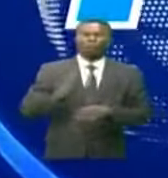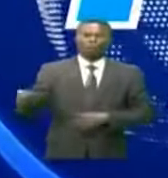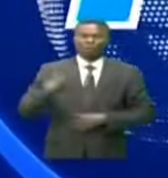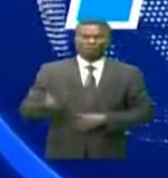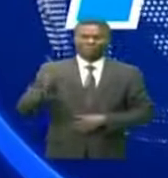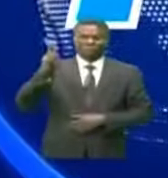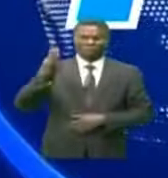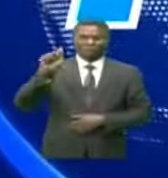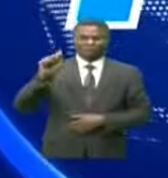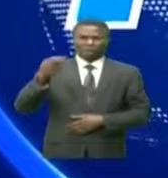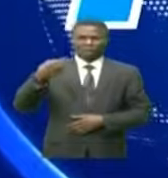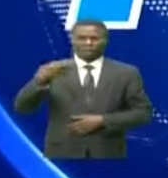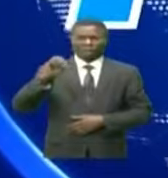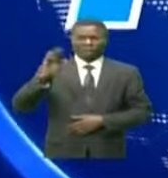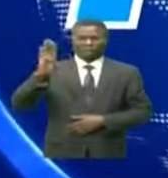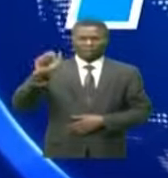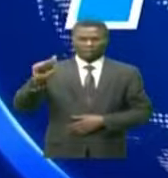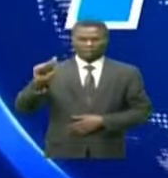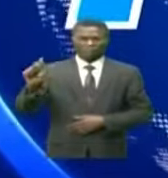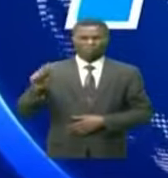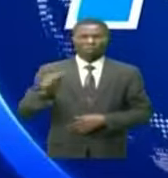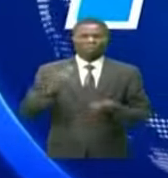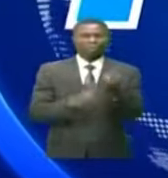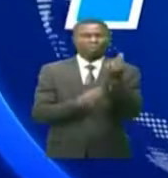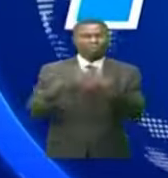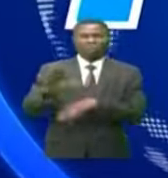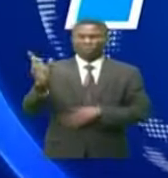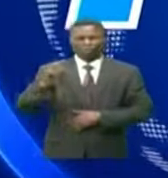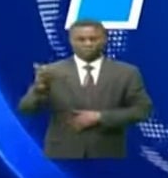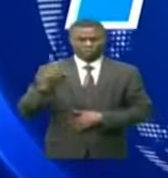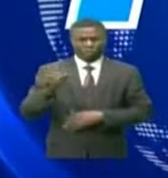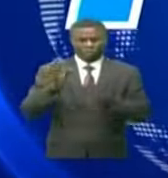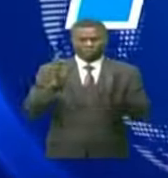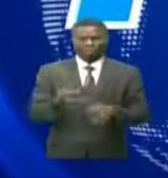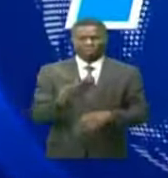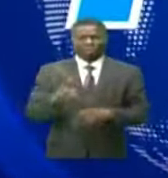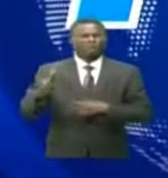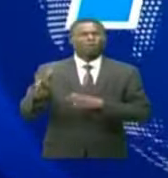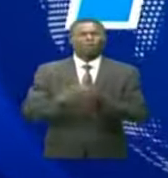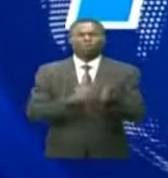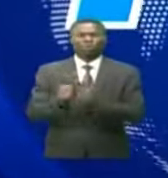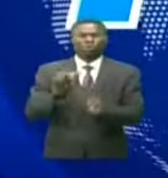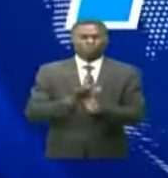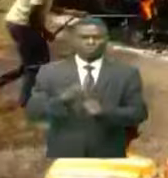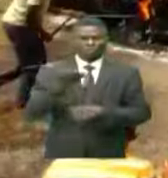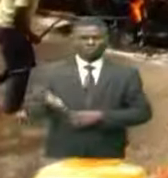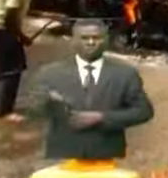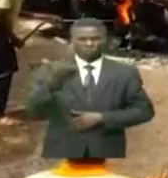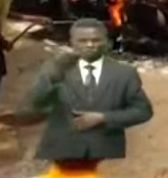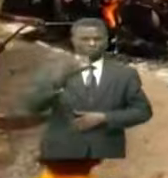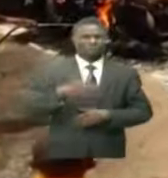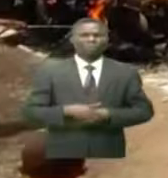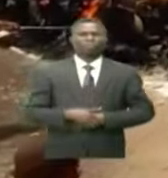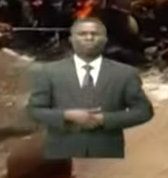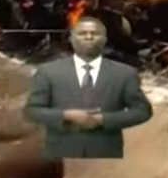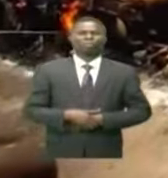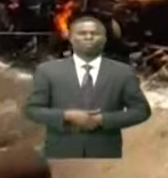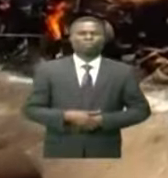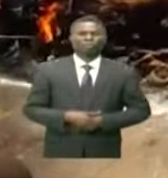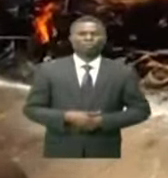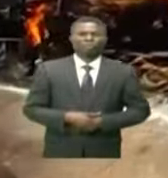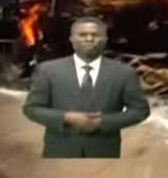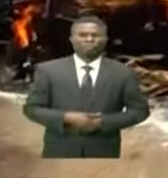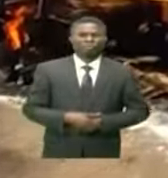Kaemba, dans la province du Kwango. Aucune perte en vie humaine n'a été enregistrée, nous dit Lucie Lavitchisenda. Voilà à quoi ressemble ce